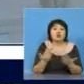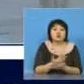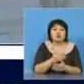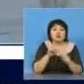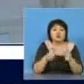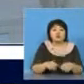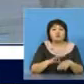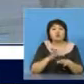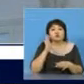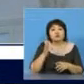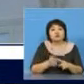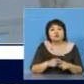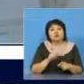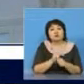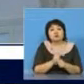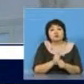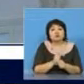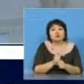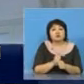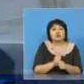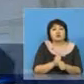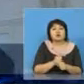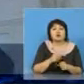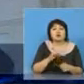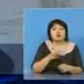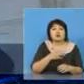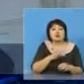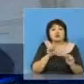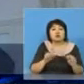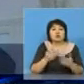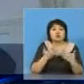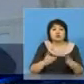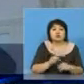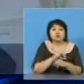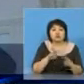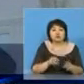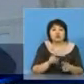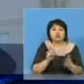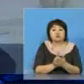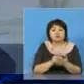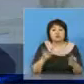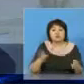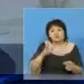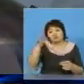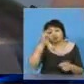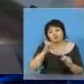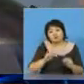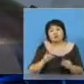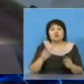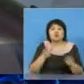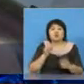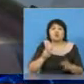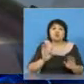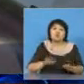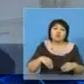жүргізілетін болады. Негізінен әділдікті және ашықтықты қамтамасыз етуіміз қажет. Мемлекет шынымен мұқтаж адамдарға